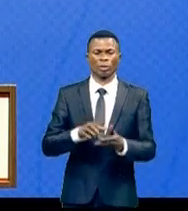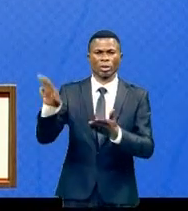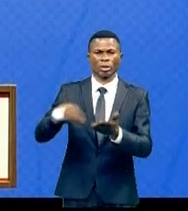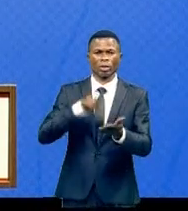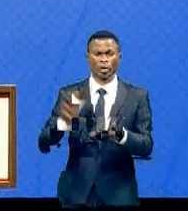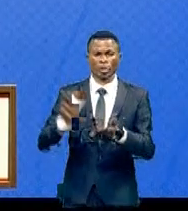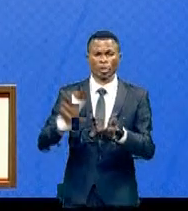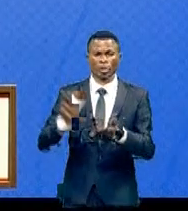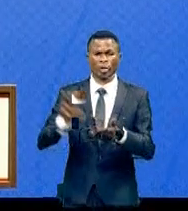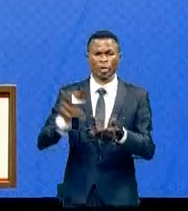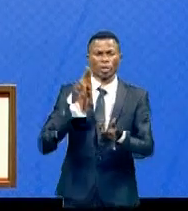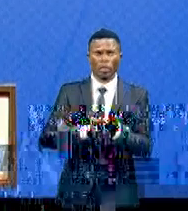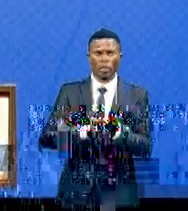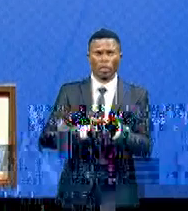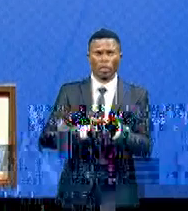les contrats